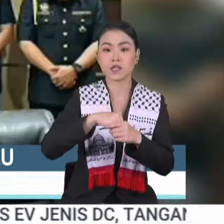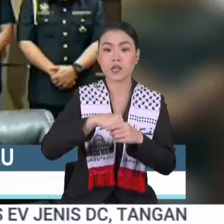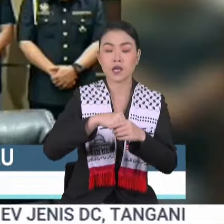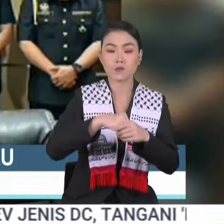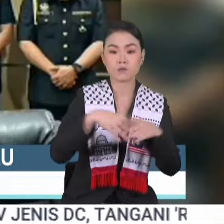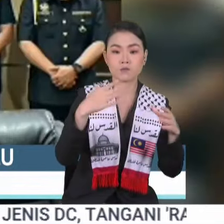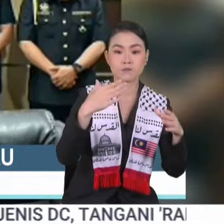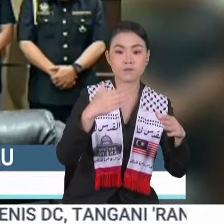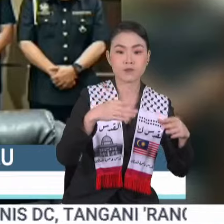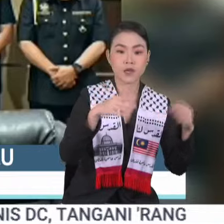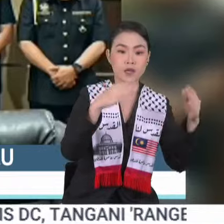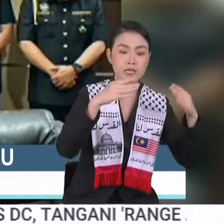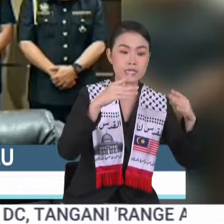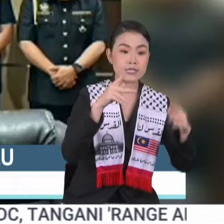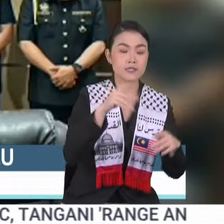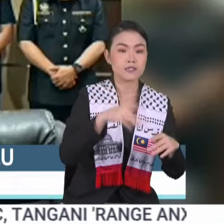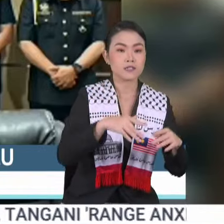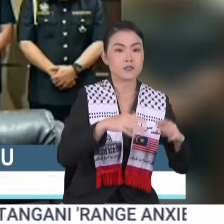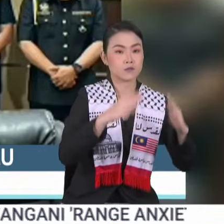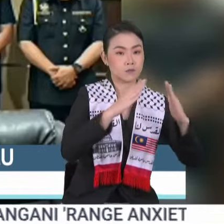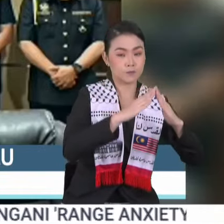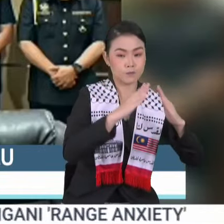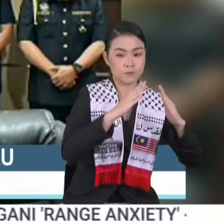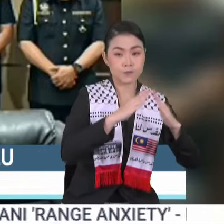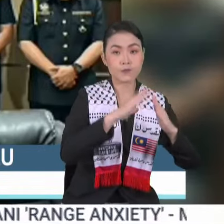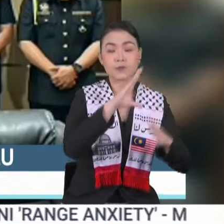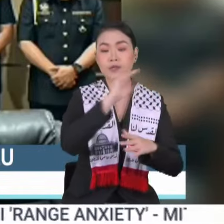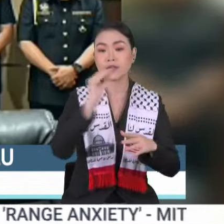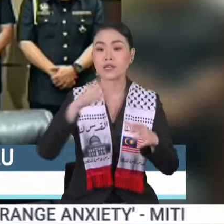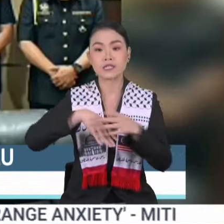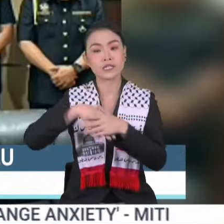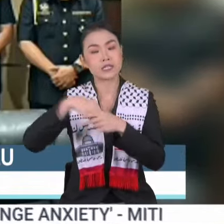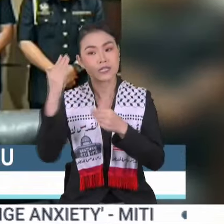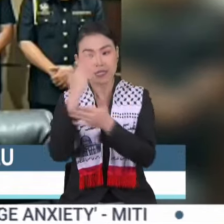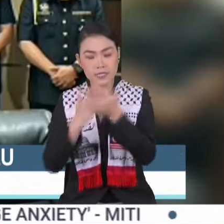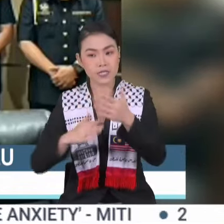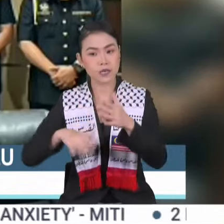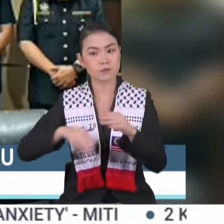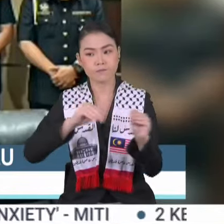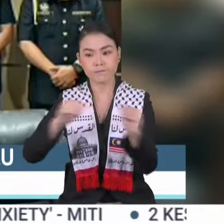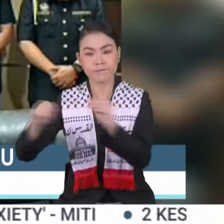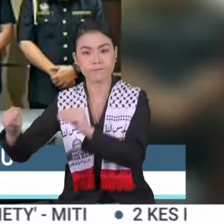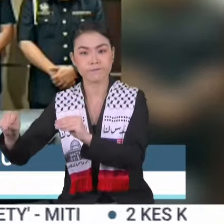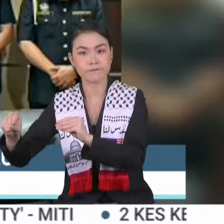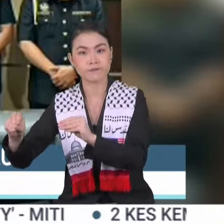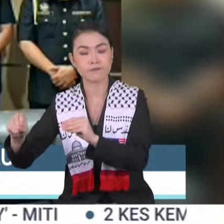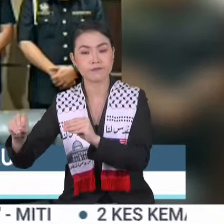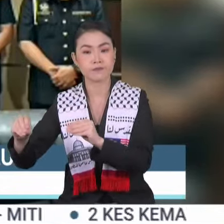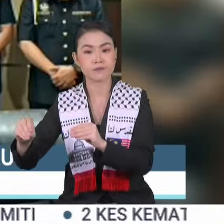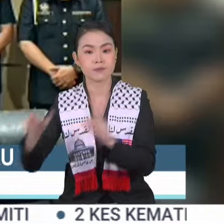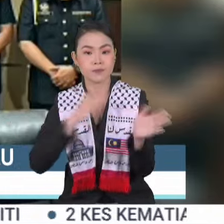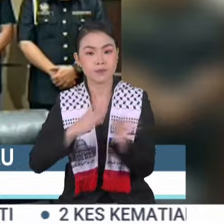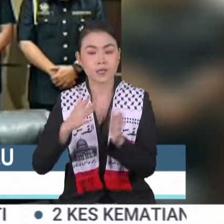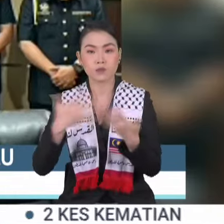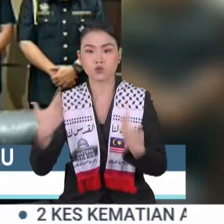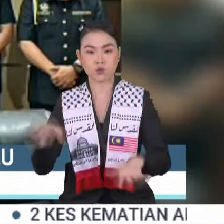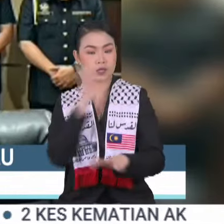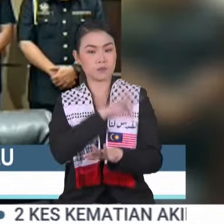permis dan 391 anjuran secara bergerak inisiatif berkenaan telah memanfaatkan